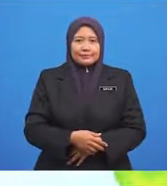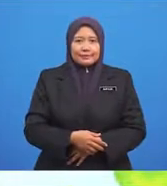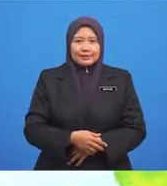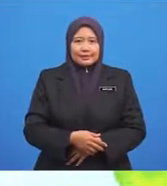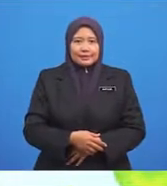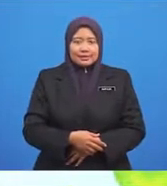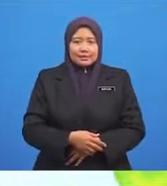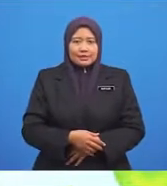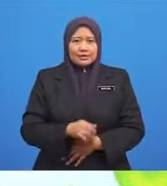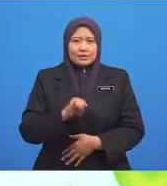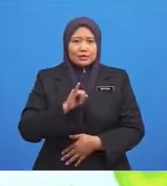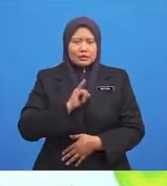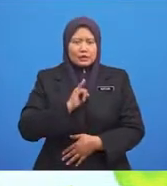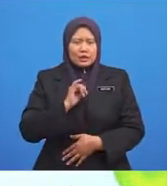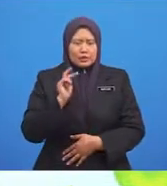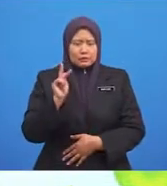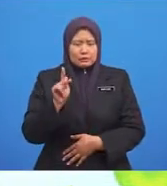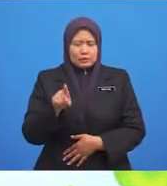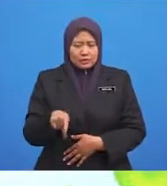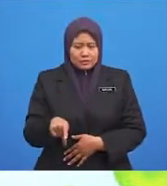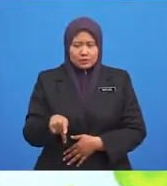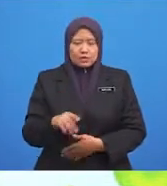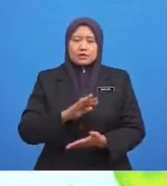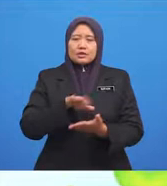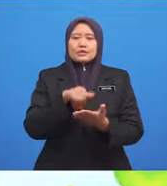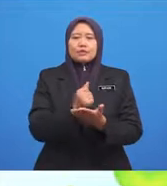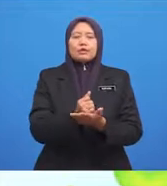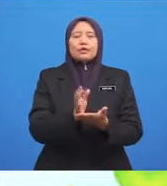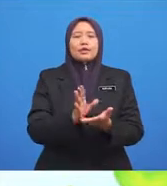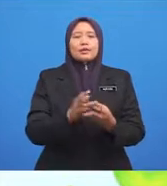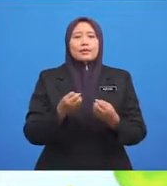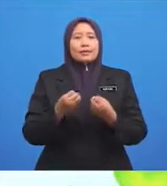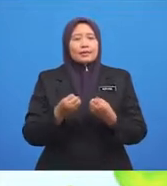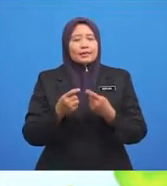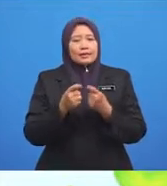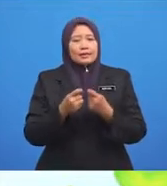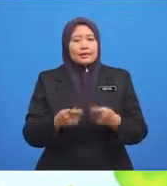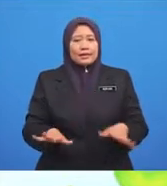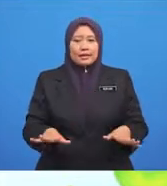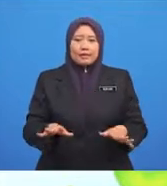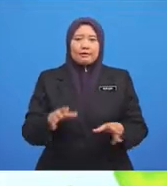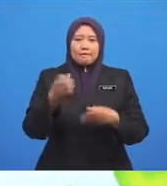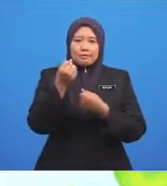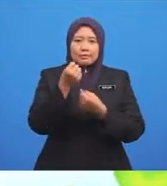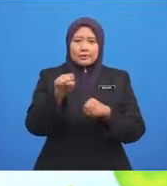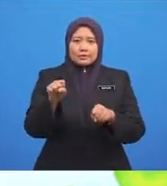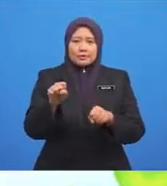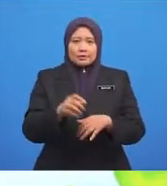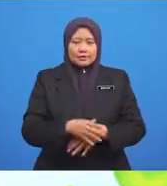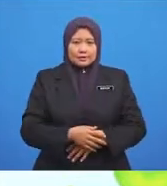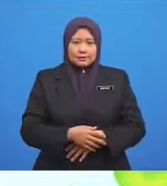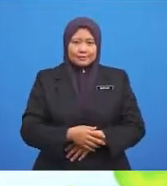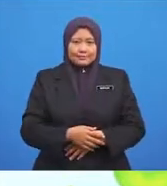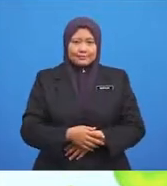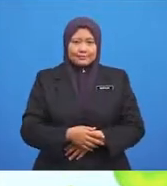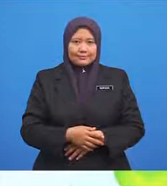Ya, cikgu pasti kamu semua telah bersedia untuk memulakan pembelajaran